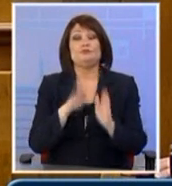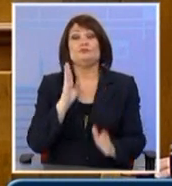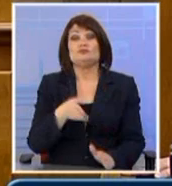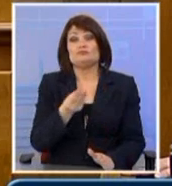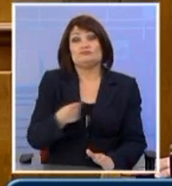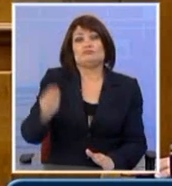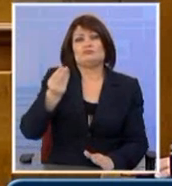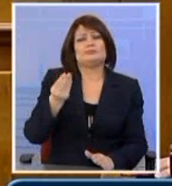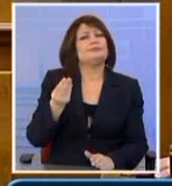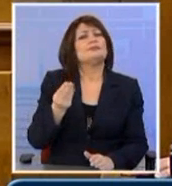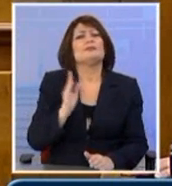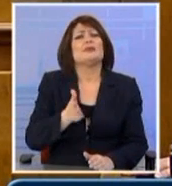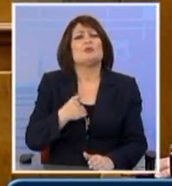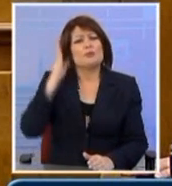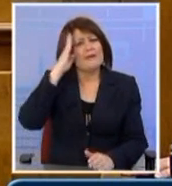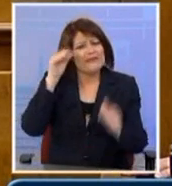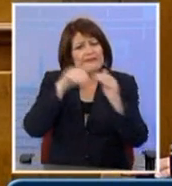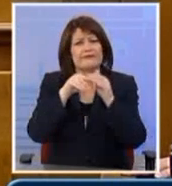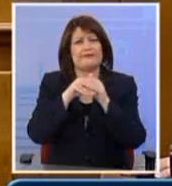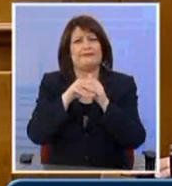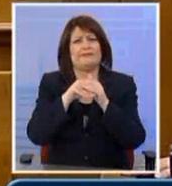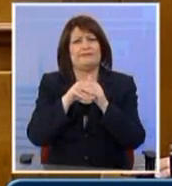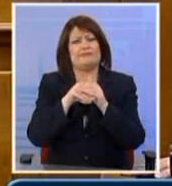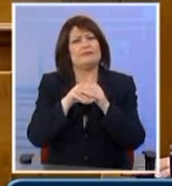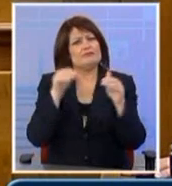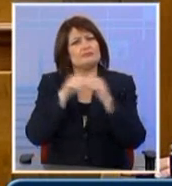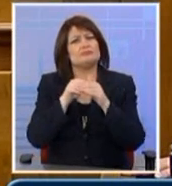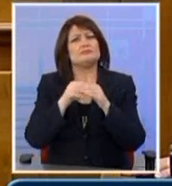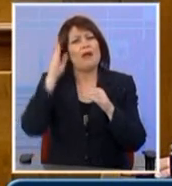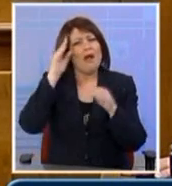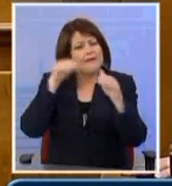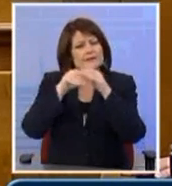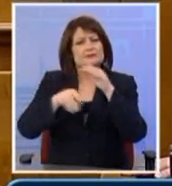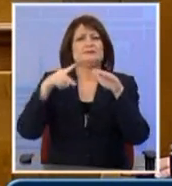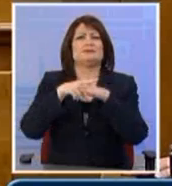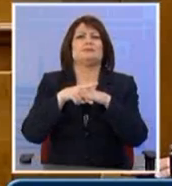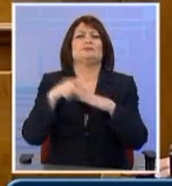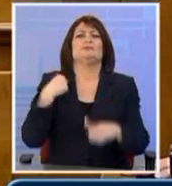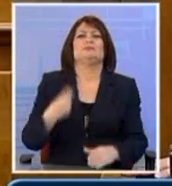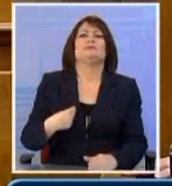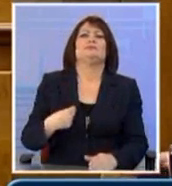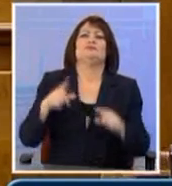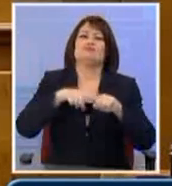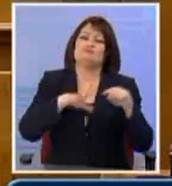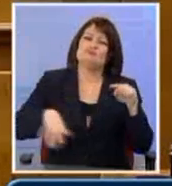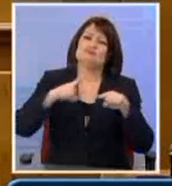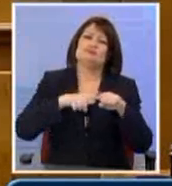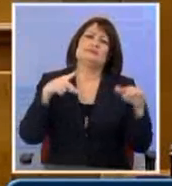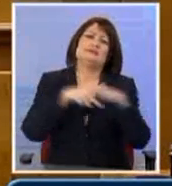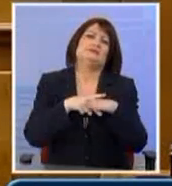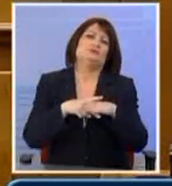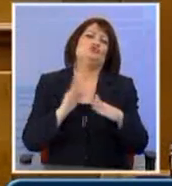πιο μεγάλου μέρους από τα κεφάλαια που έχει επενδύσει μέσω της ανακεφαλαιοποίησης το δημόσιο, ο ελληνικός λαός στις